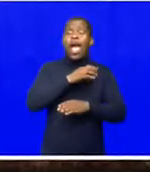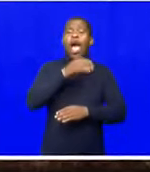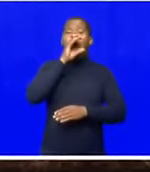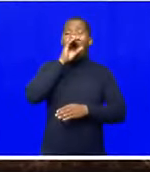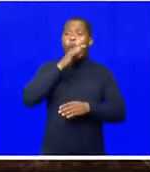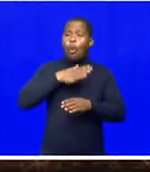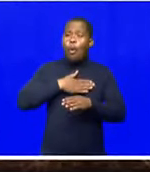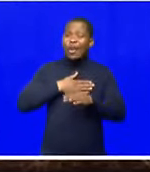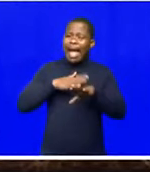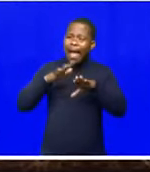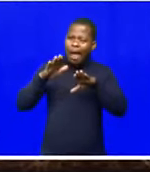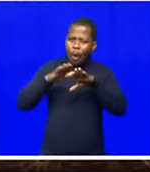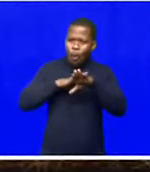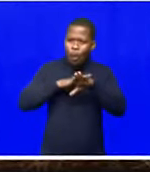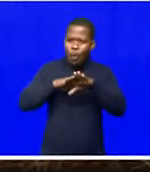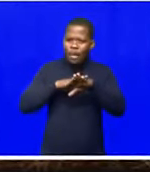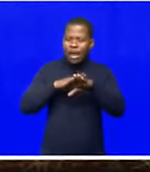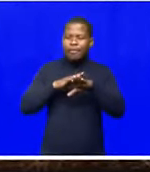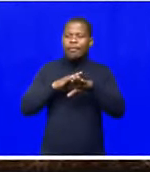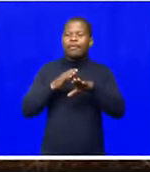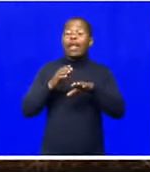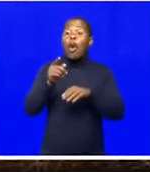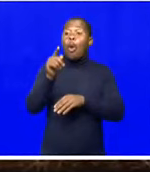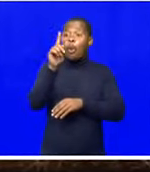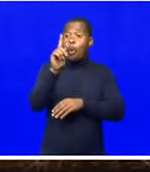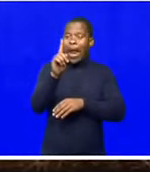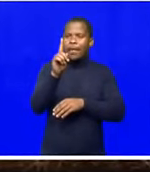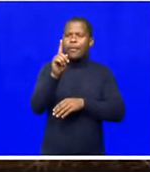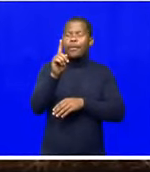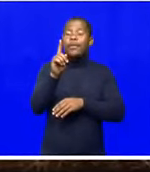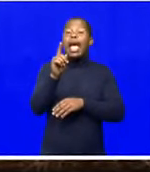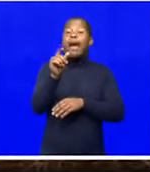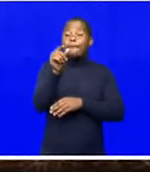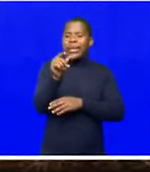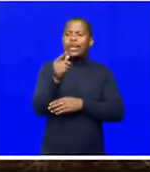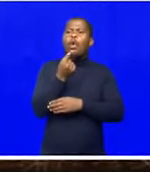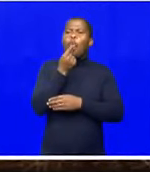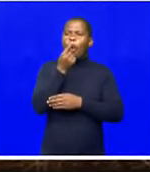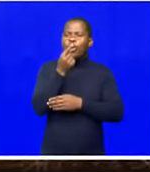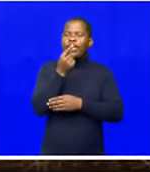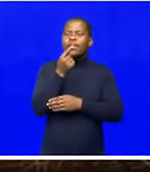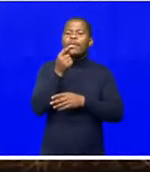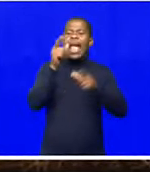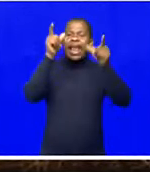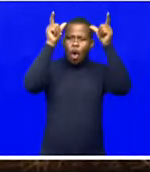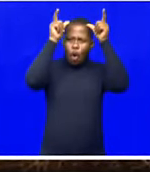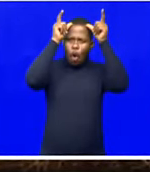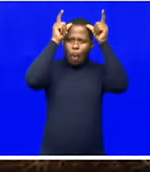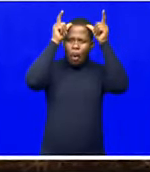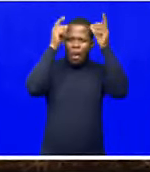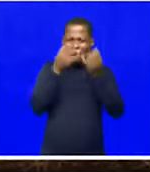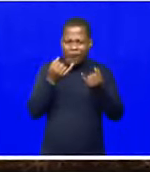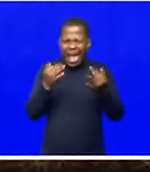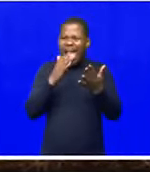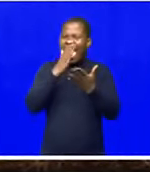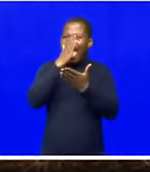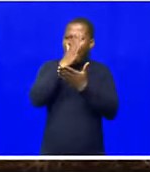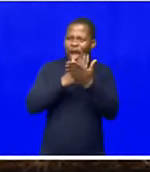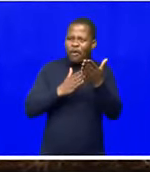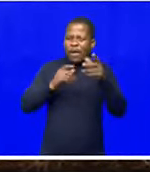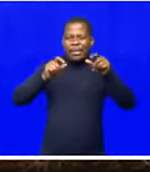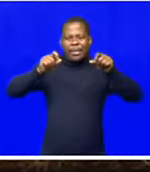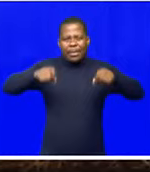lengakudla nalengakunatha. Munye webafuyi uthi sowufelwe nguhafu wetinkomo takhe kanti